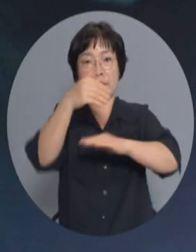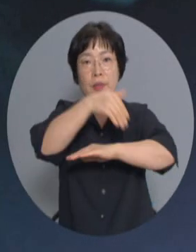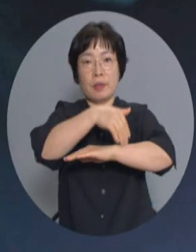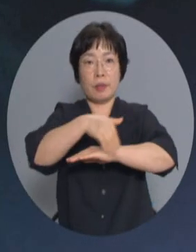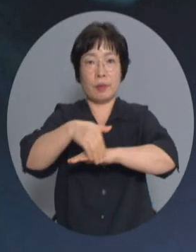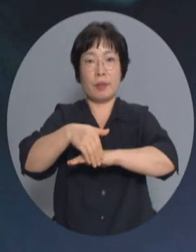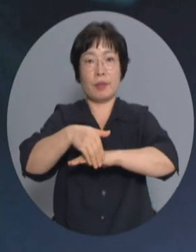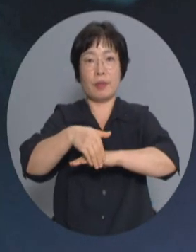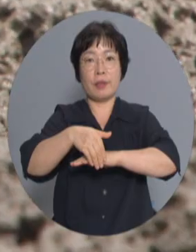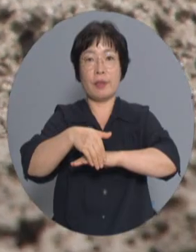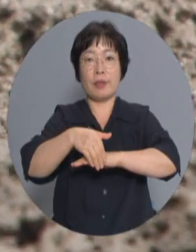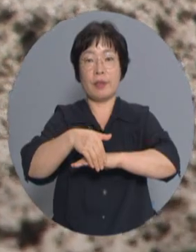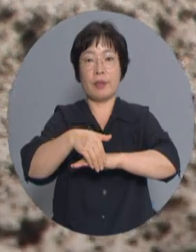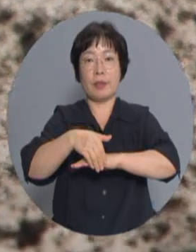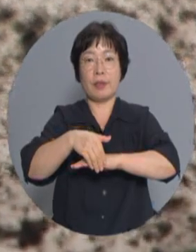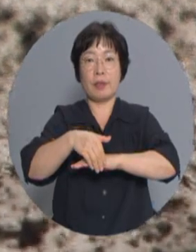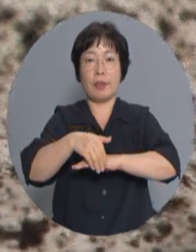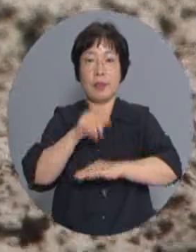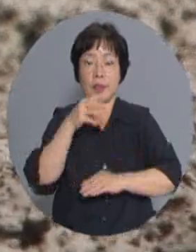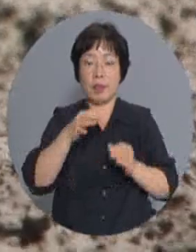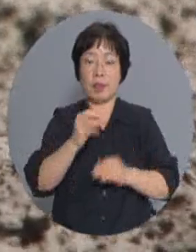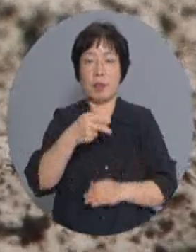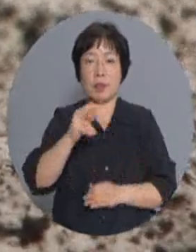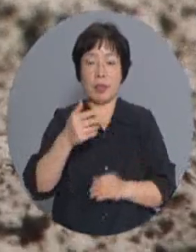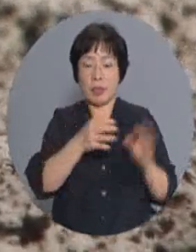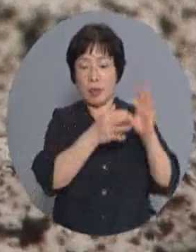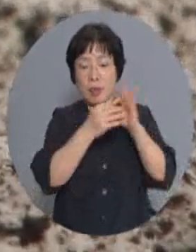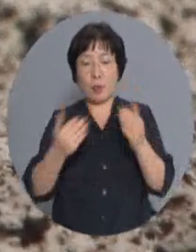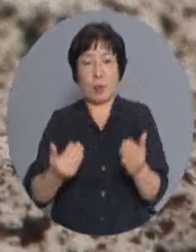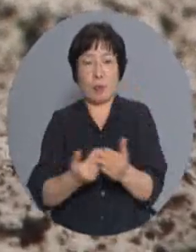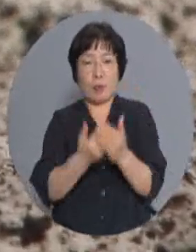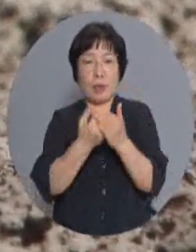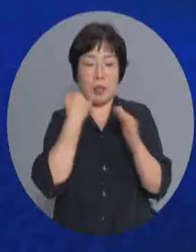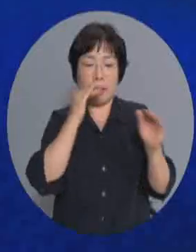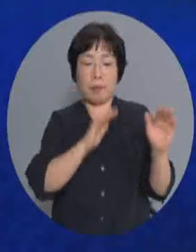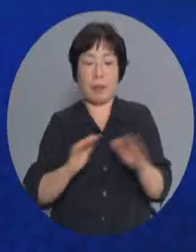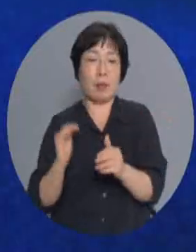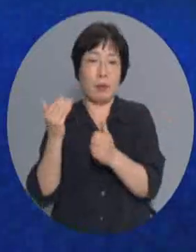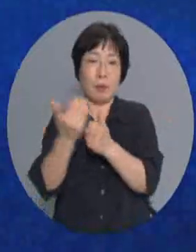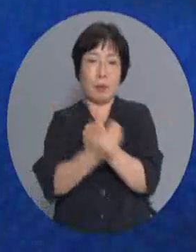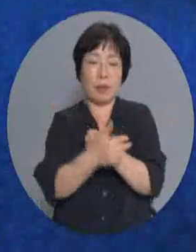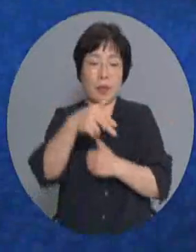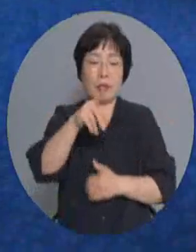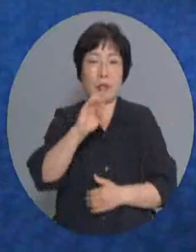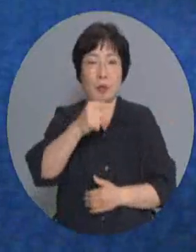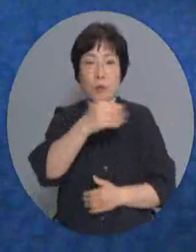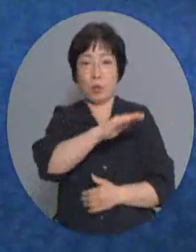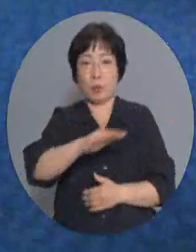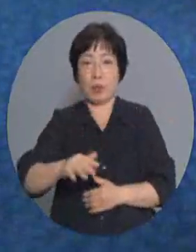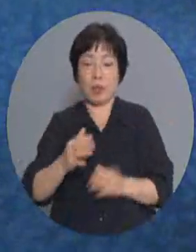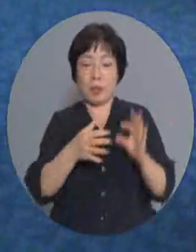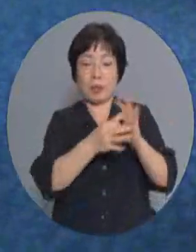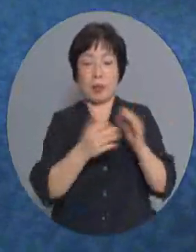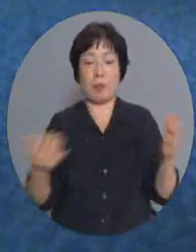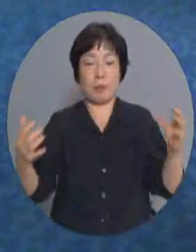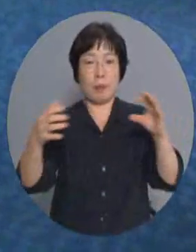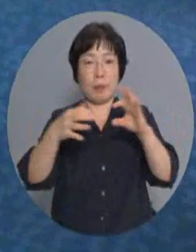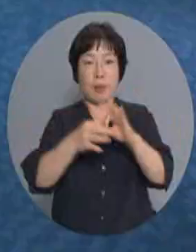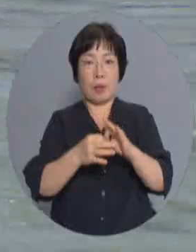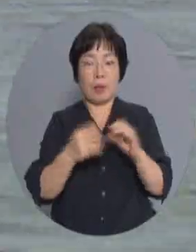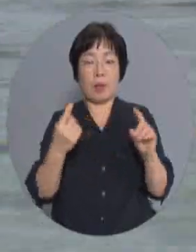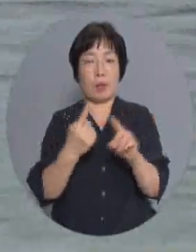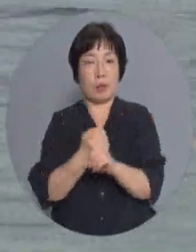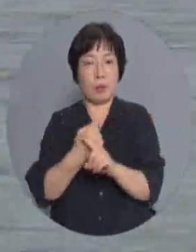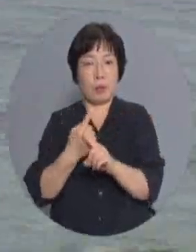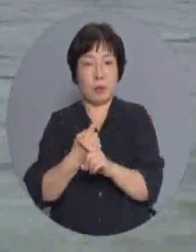도시발전 전략입니다. 여자만은 지속가능한 해양생태 보전, 장수만은 섬과 연계한 해양치유